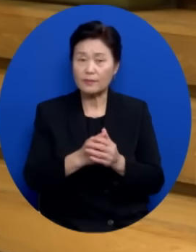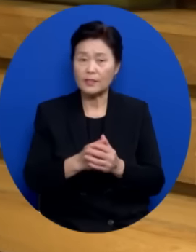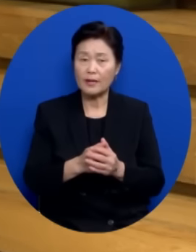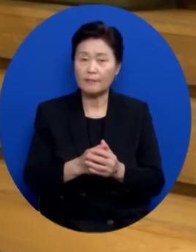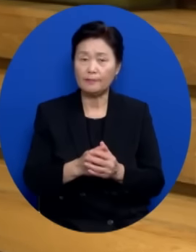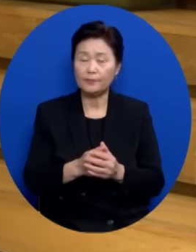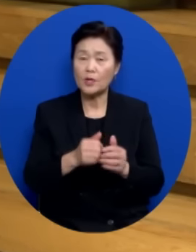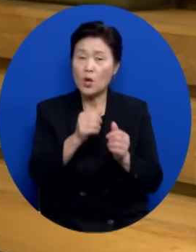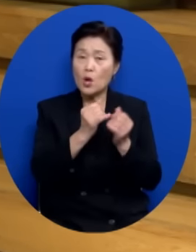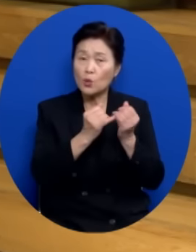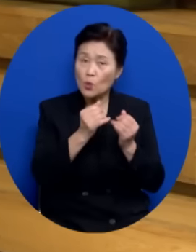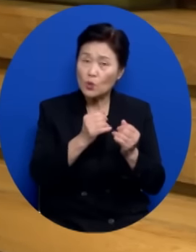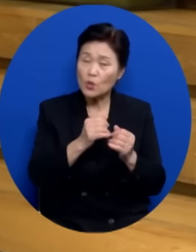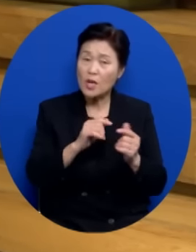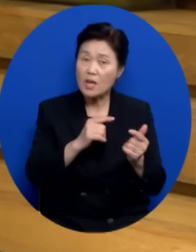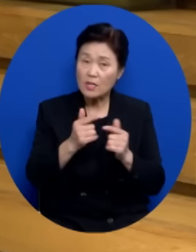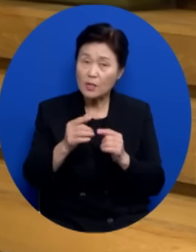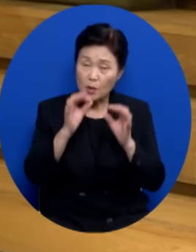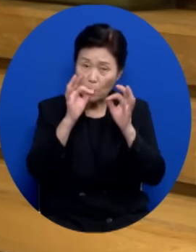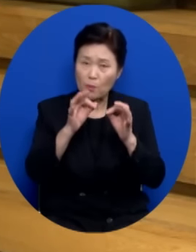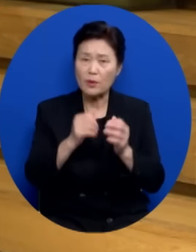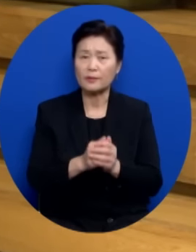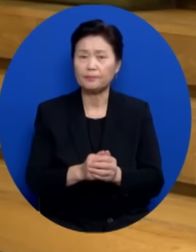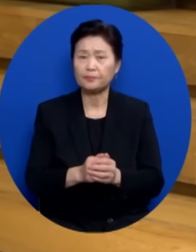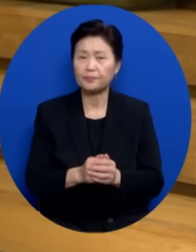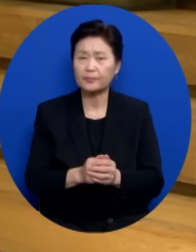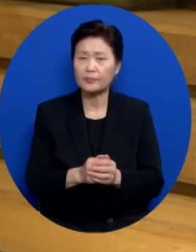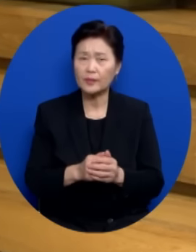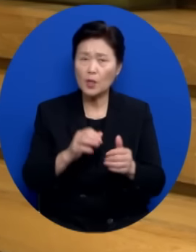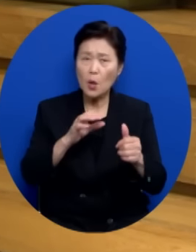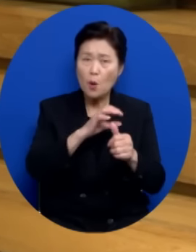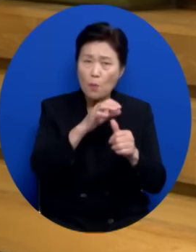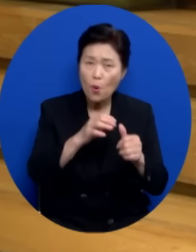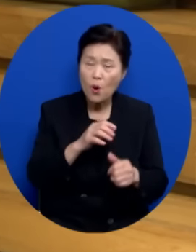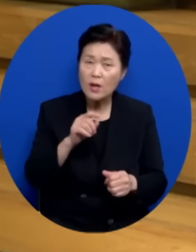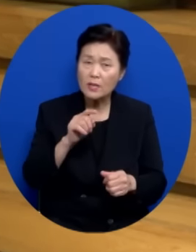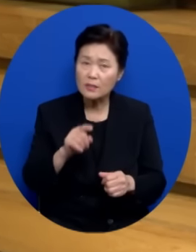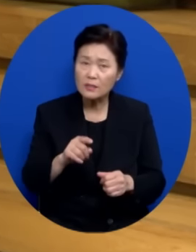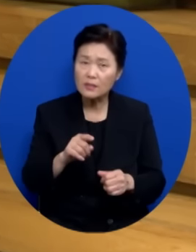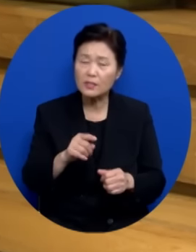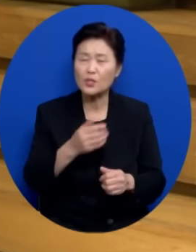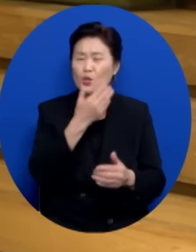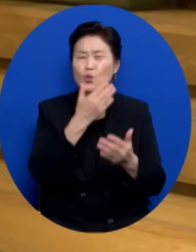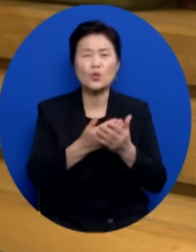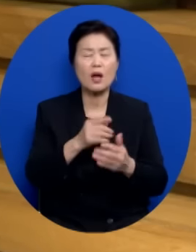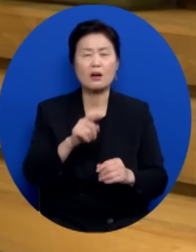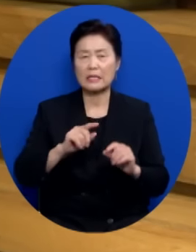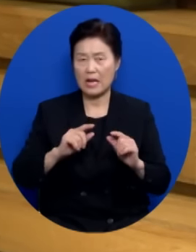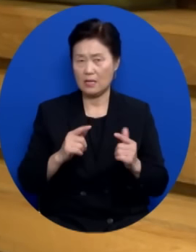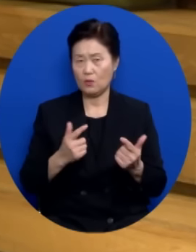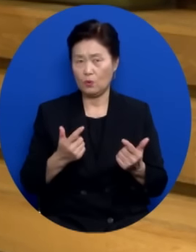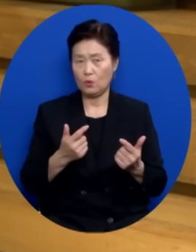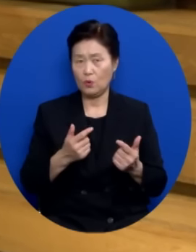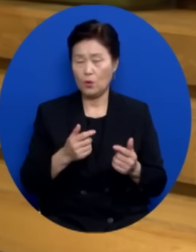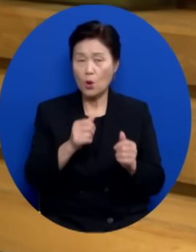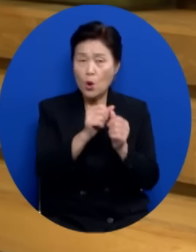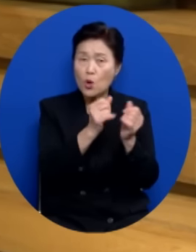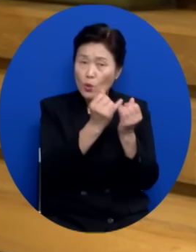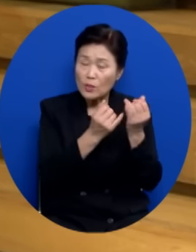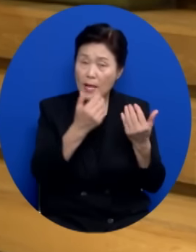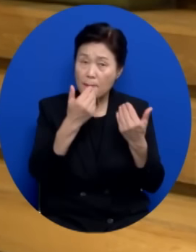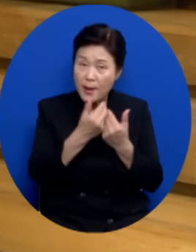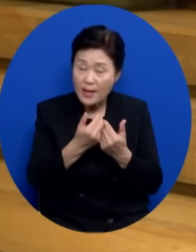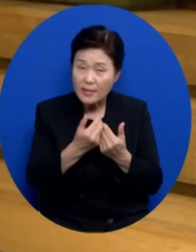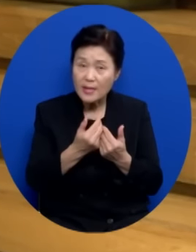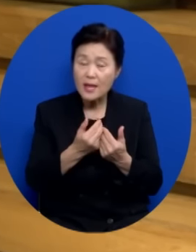올라왔던 동성애 법에 의하면 동성애를 보호하는 것이 중요한 것이 아니고 동성애를 반대하게